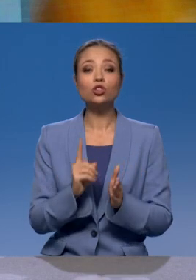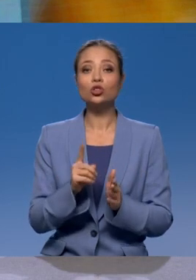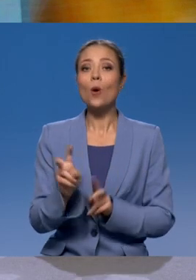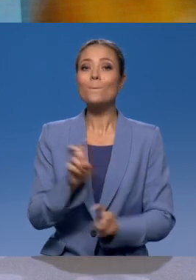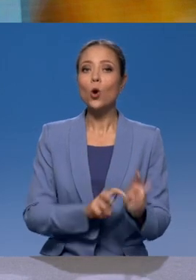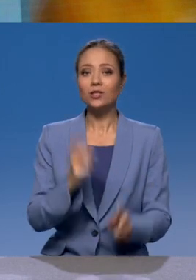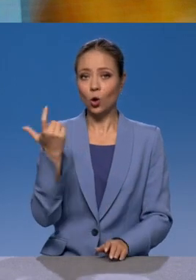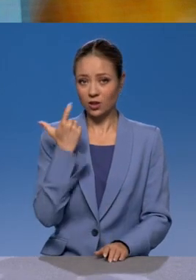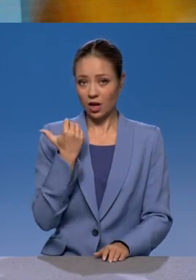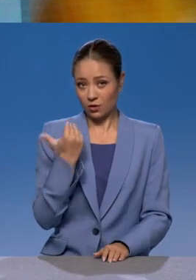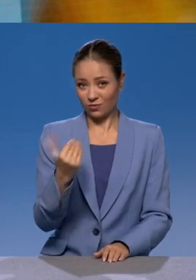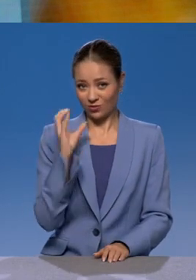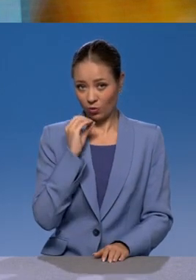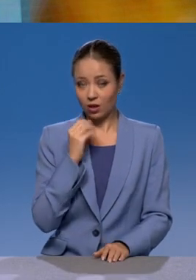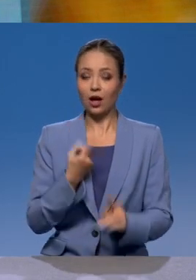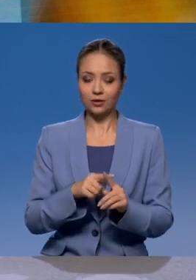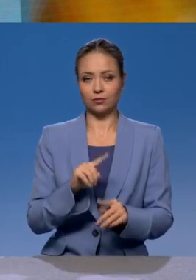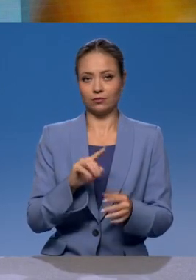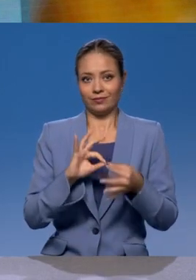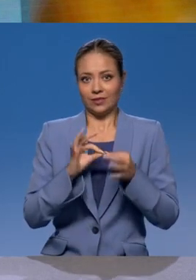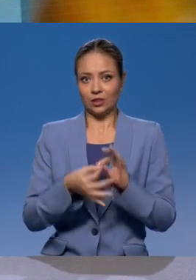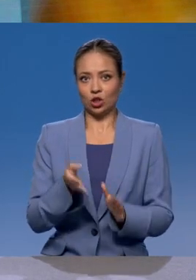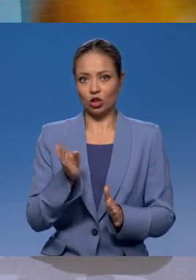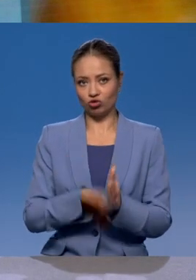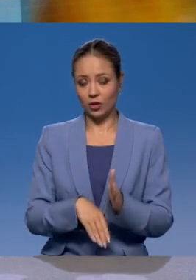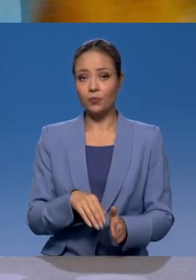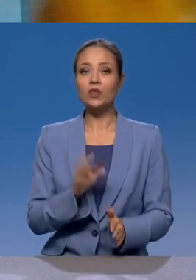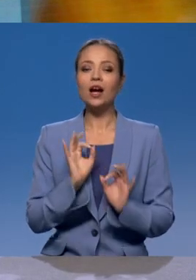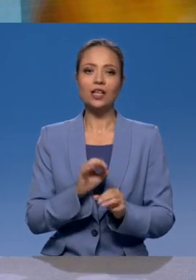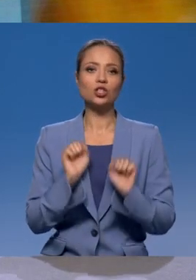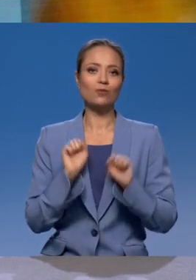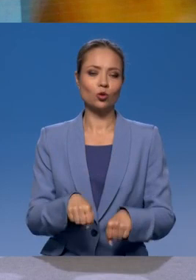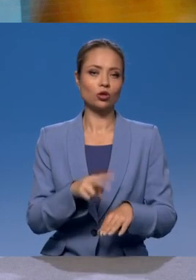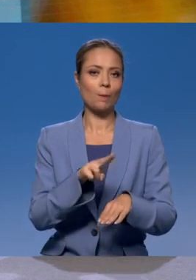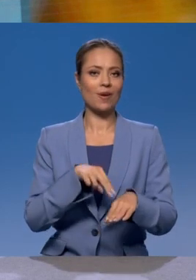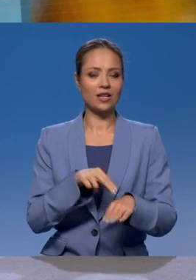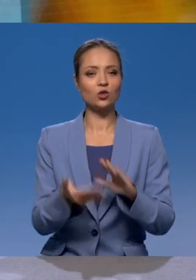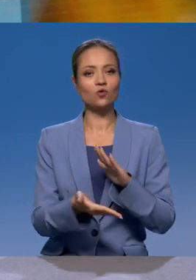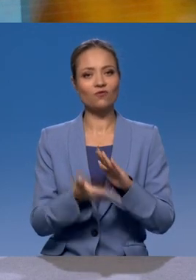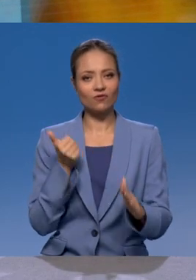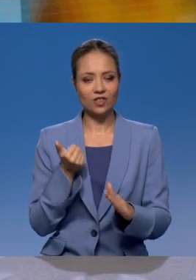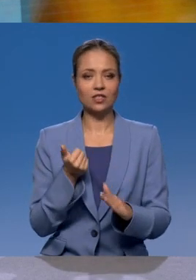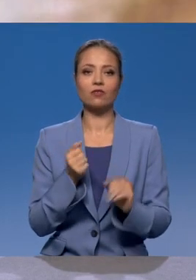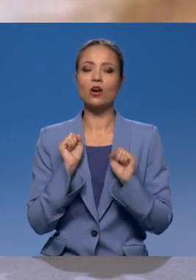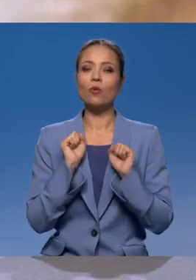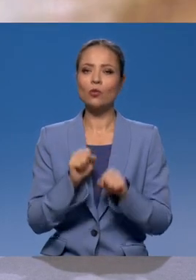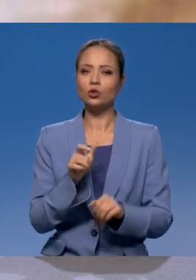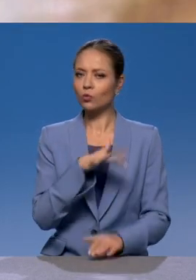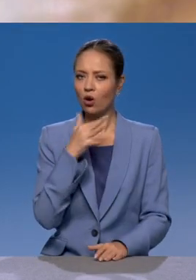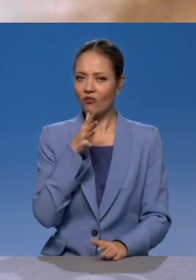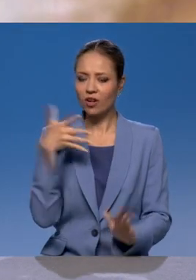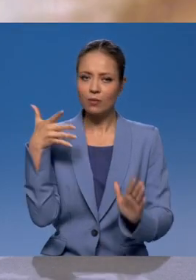собак затрудняется. Конечно же, можно вызвать сотрудников полиции, потратить на это кучу